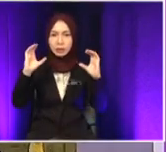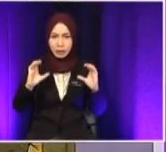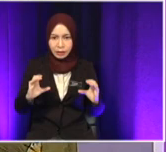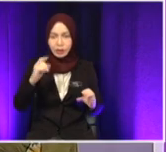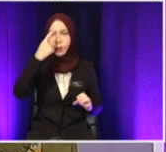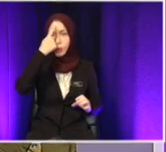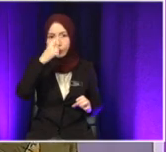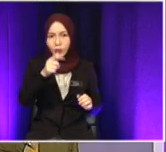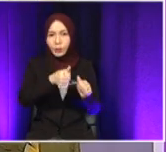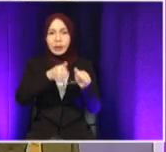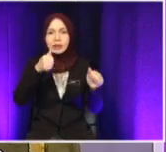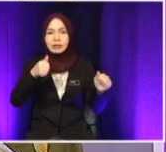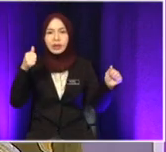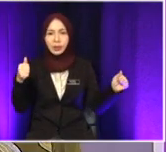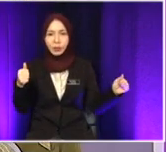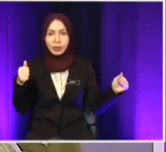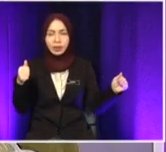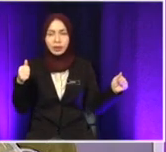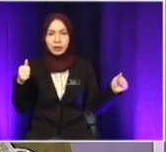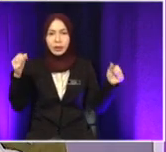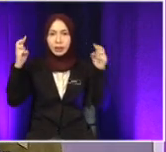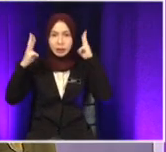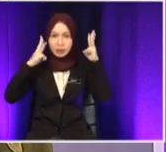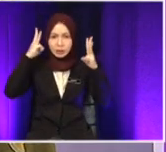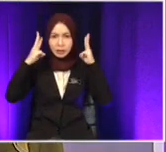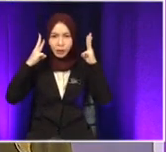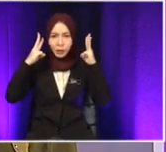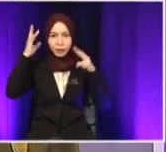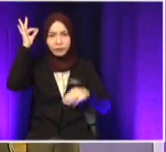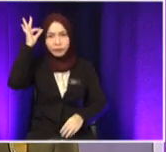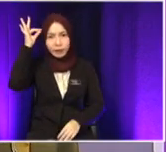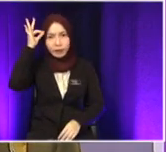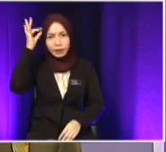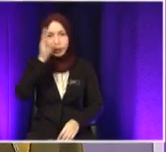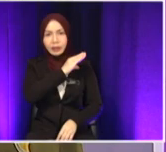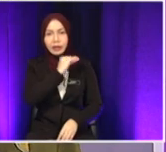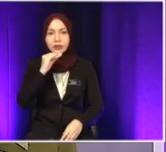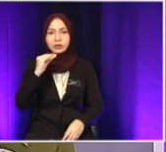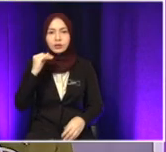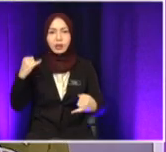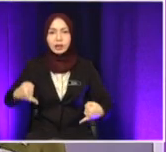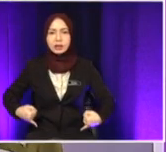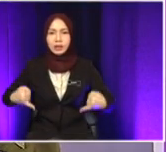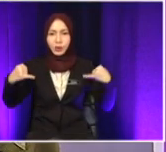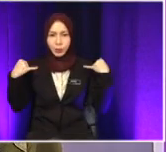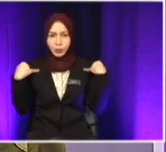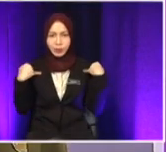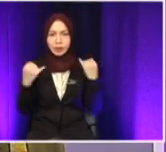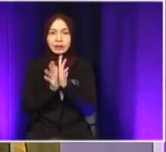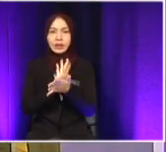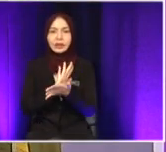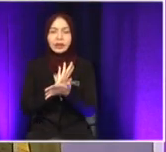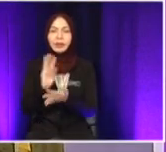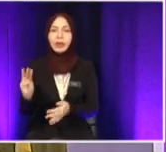Minda dan jiwa so apabila kita jadi apabila kita melihat orang melakukan activity Activity yang menghibur kan dia